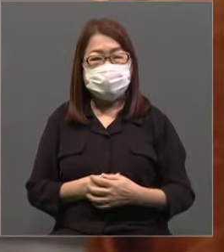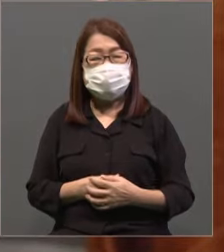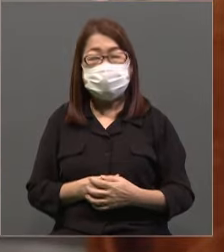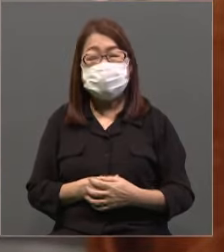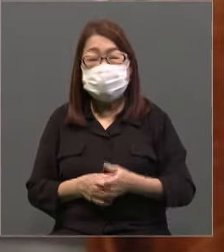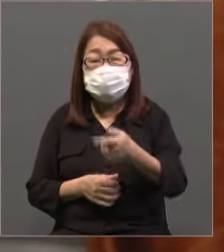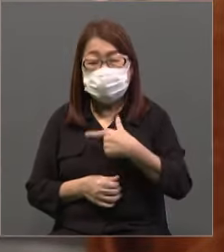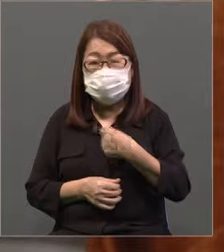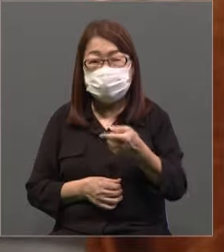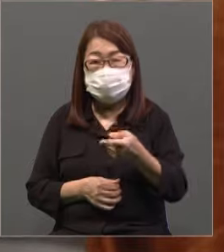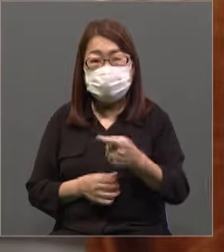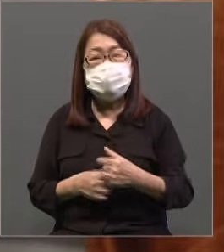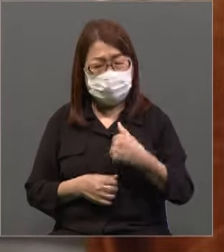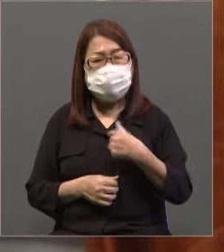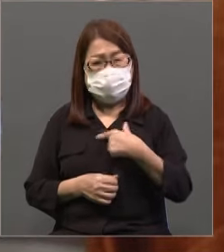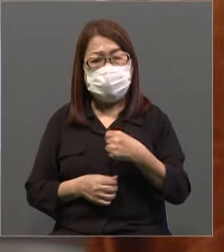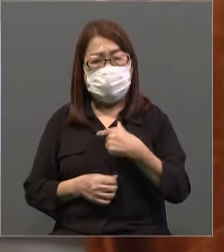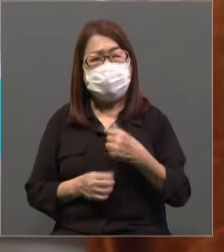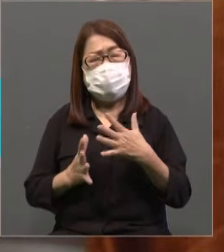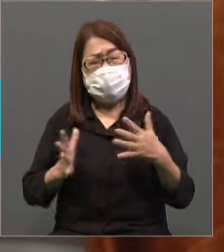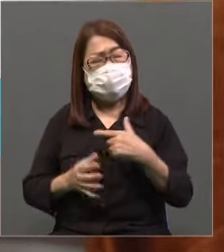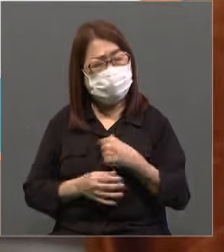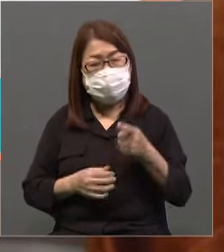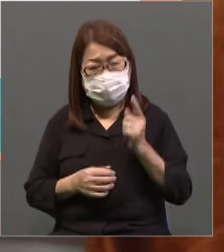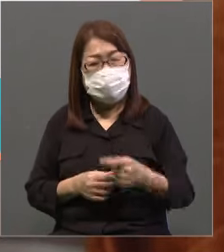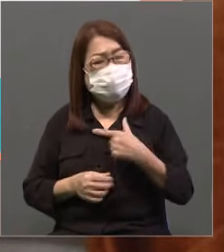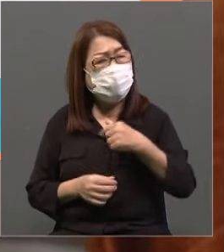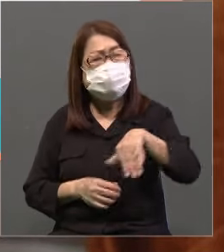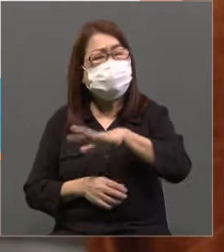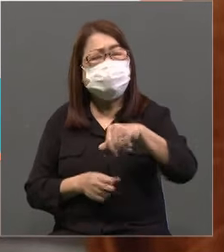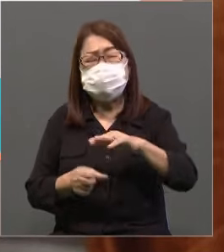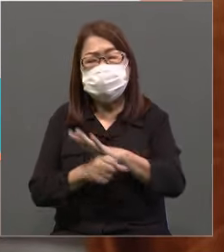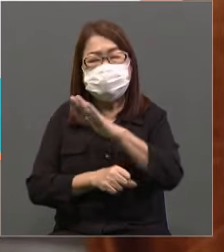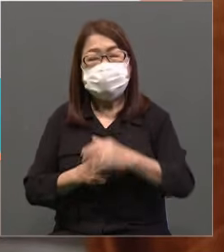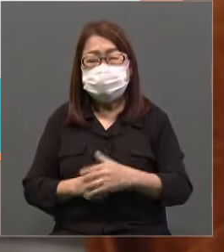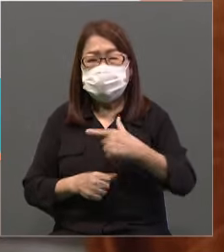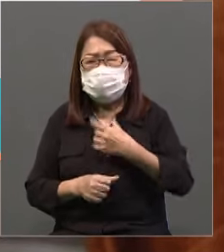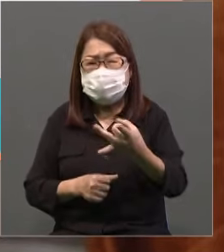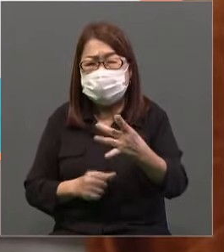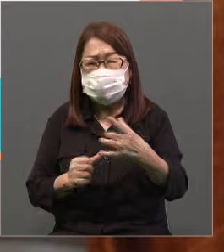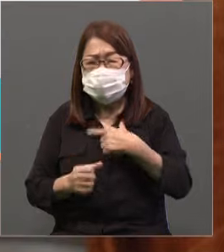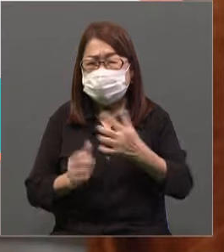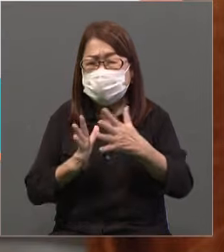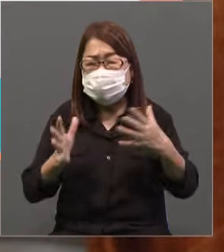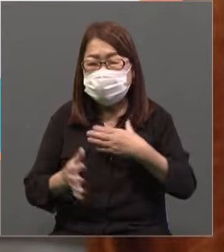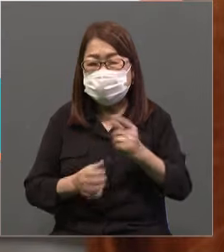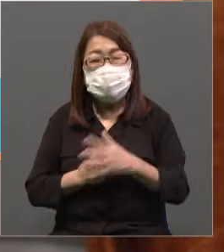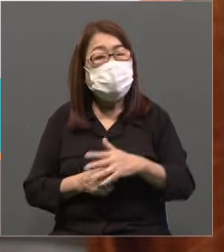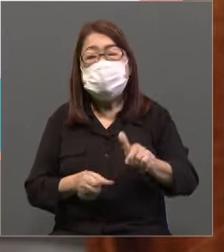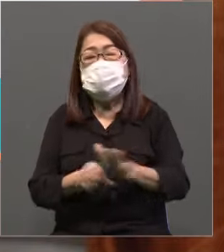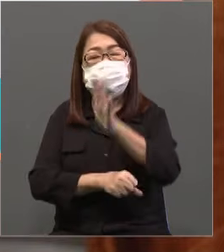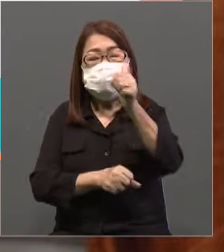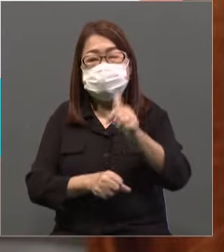ภูผาชอบไหม ชอบมากชอบมากหมดเลยครับ แล้วชอบอะไรมากที่สุดเวลาครูสอน ทั้งหมดเล